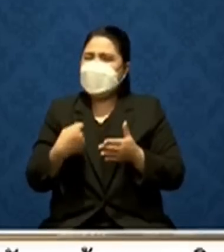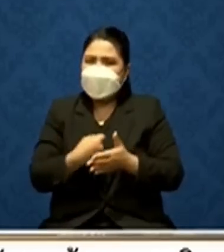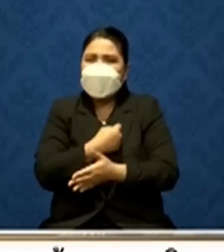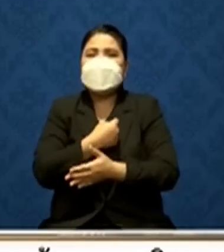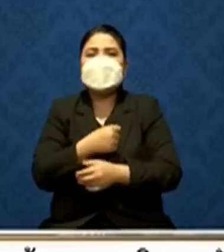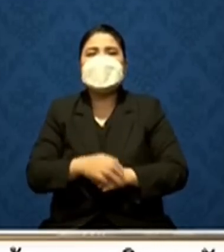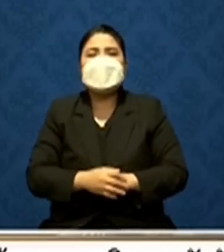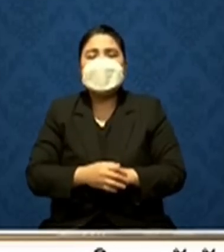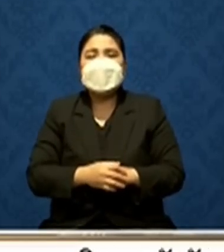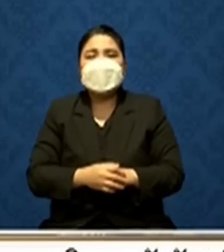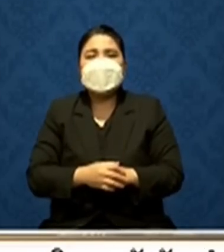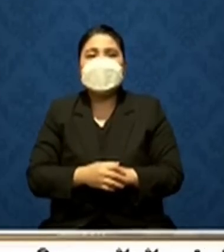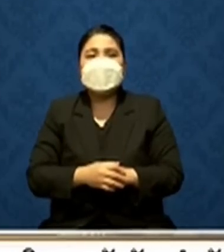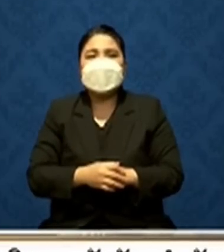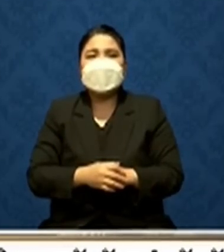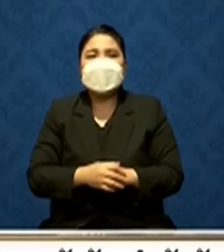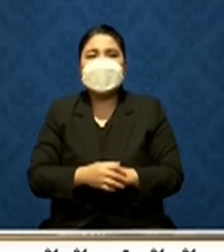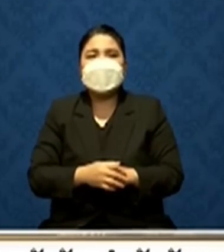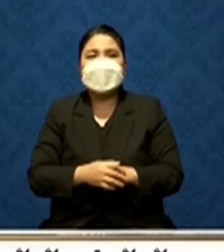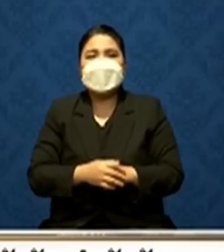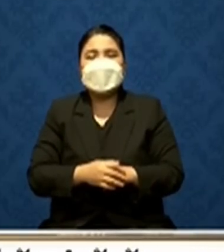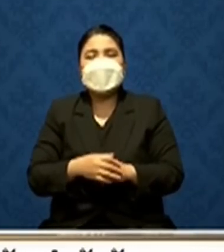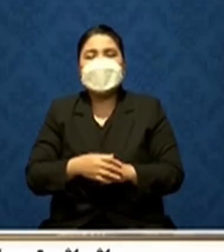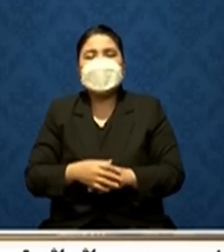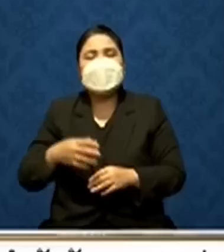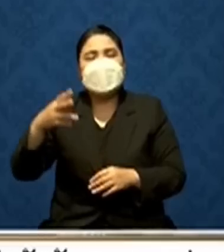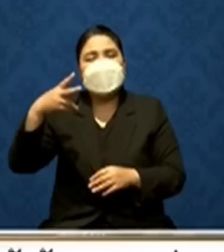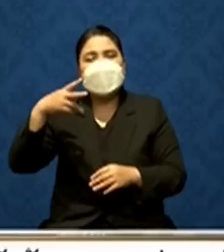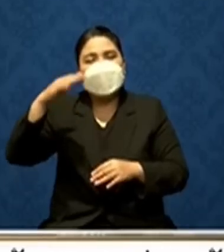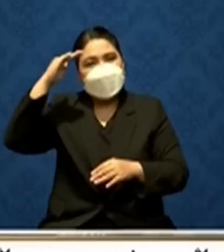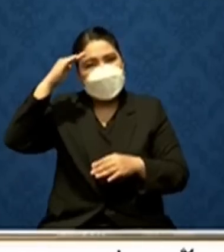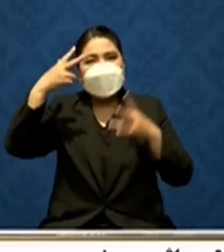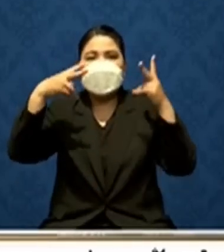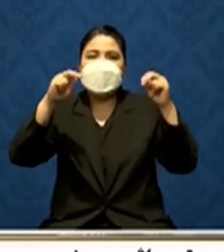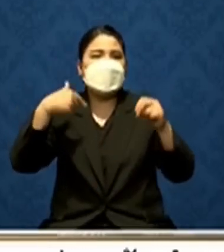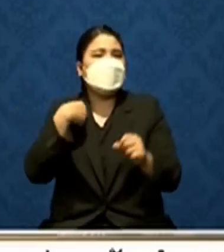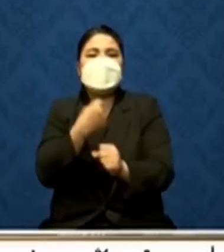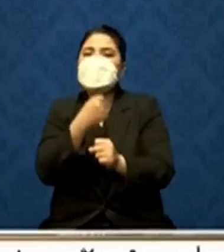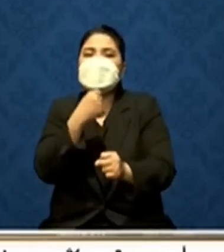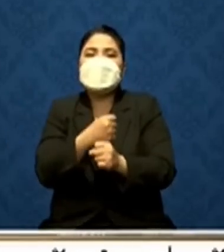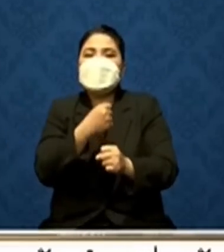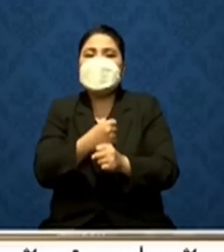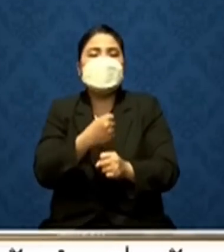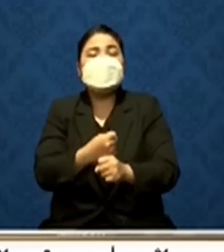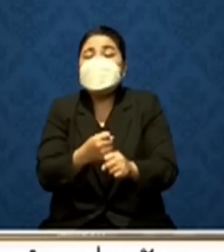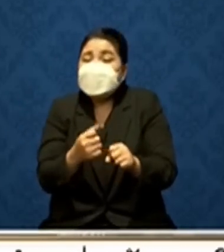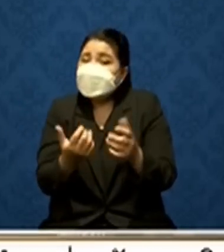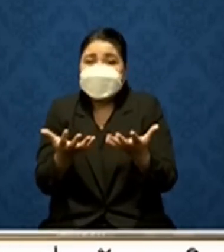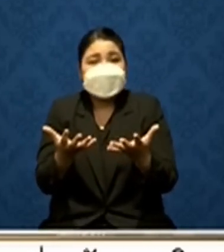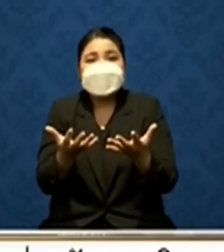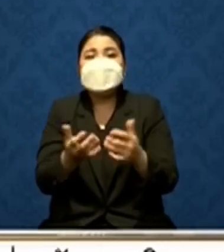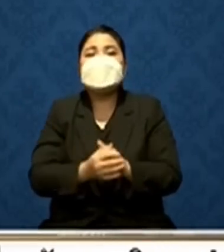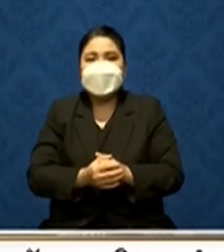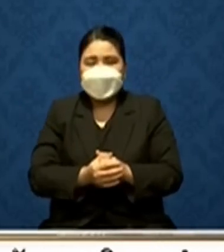พลเอกประยุทธ์ไม่ได้ทำในสิ่งนี้พลเอกประยุทธ์ไม่ได้ทำในสิ่ง